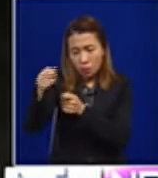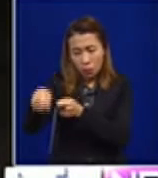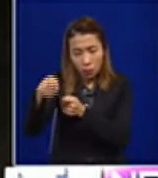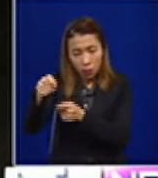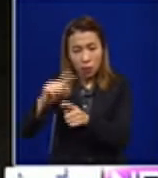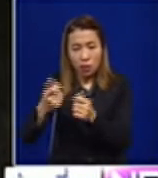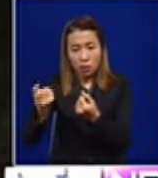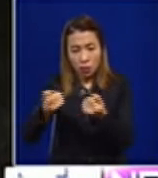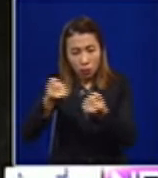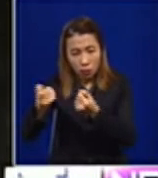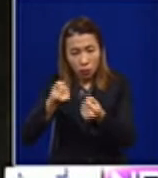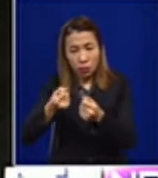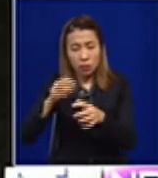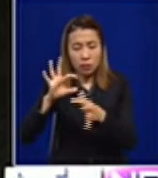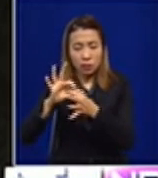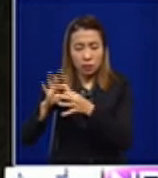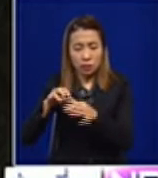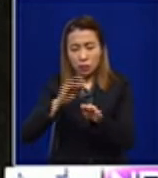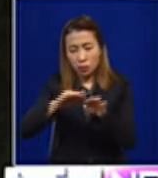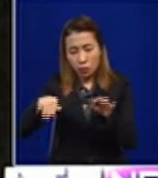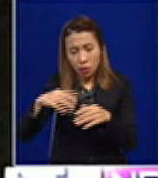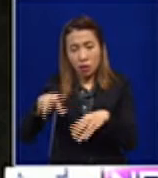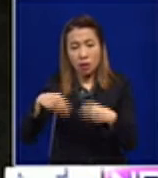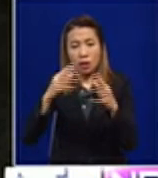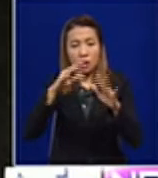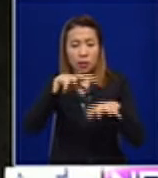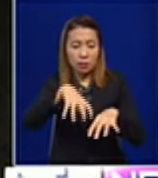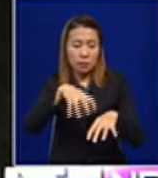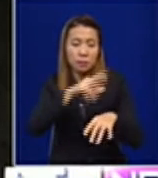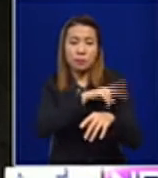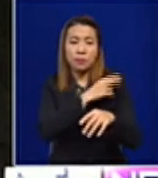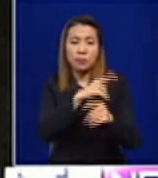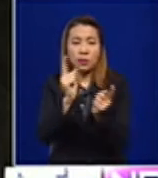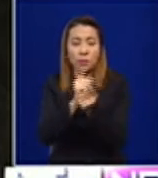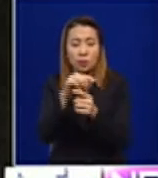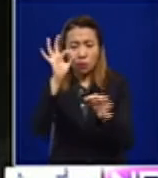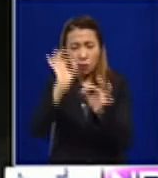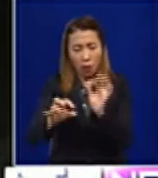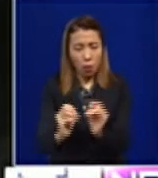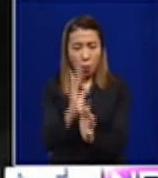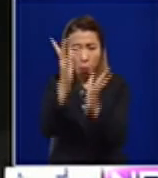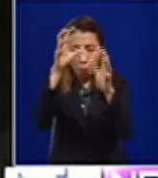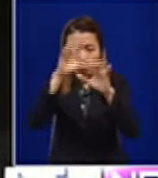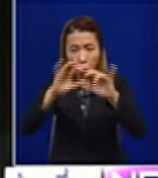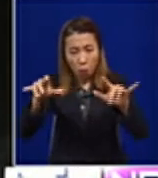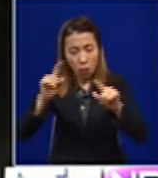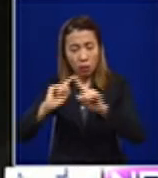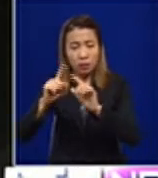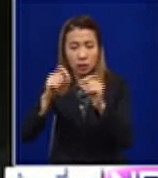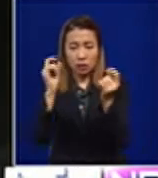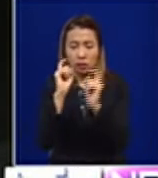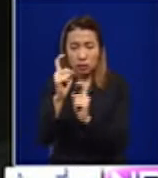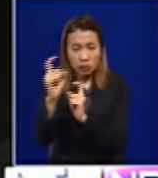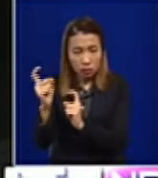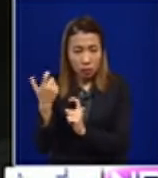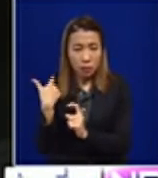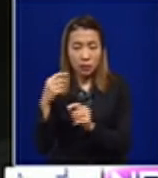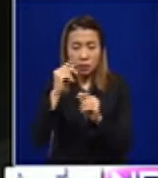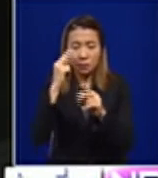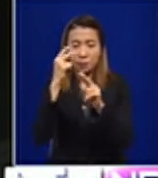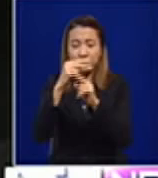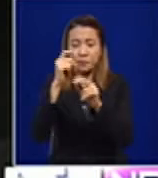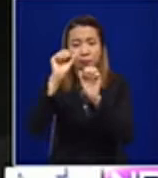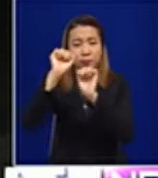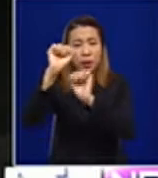รถยนต์ส่งให้กับตำรวจภูธรพบพระดำเนินคดีในข้อหาจุดไฟเผาป่าในช่วง60วันอันตรายตามประกาศของ